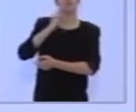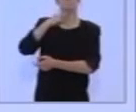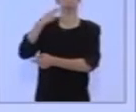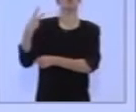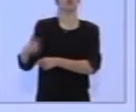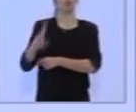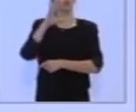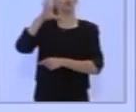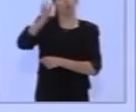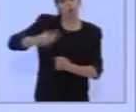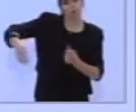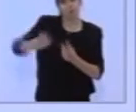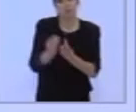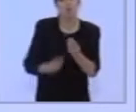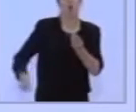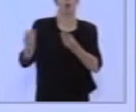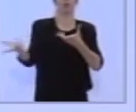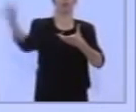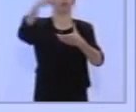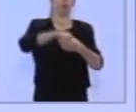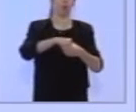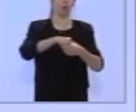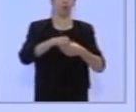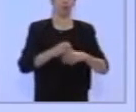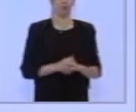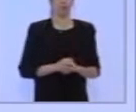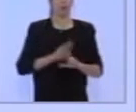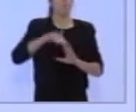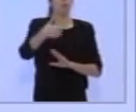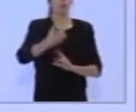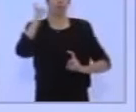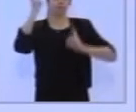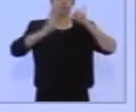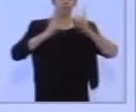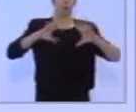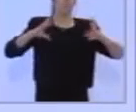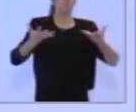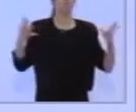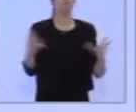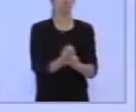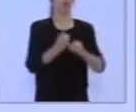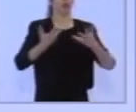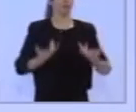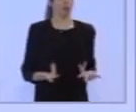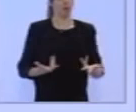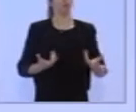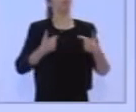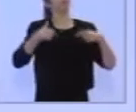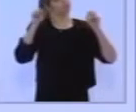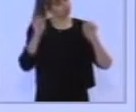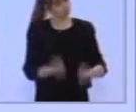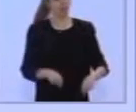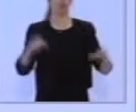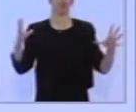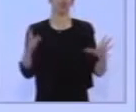τους. Το επόμενο αφορά πώς θα τα καταφέρουμε. Καταρχάς θα τα καταφέρουμε, γιατί ο